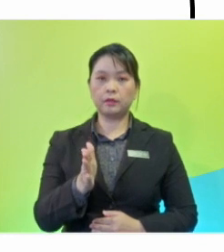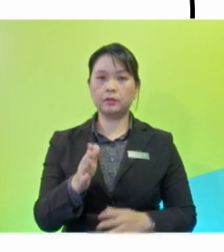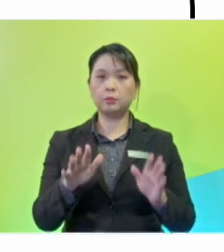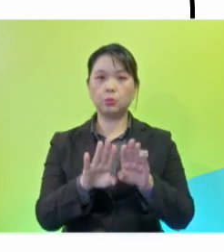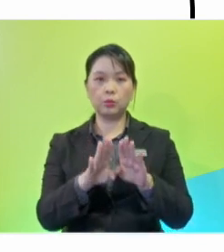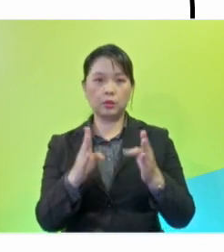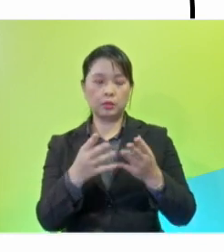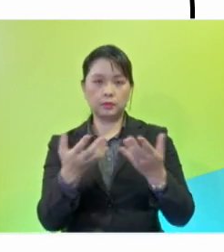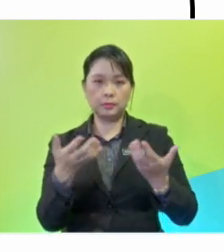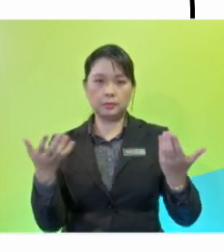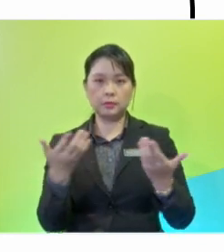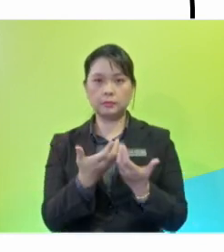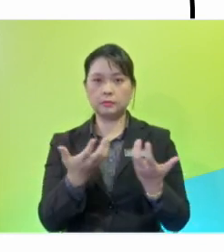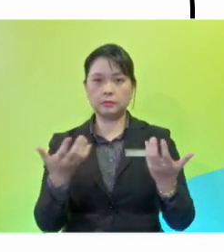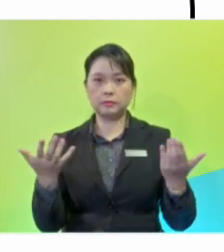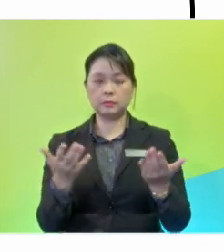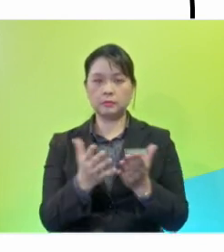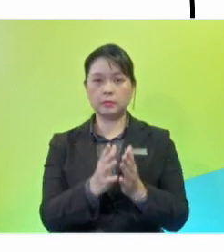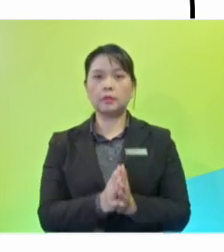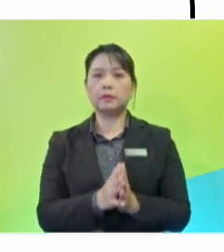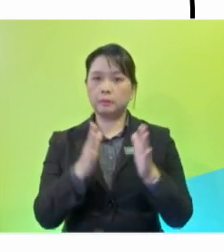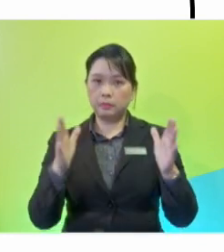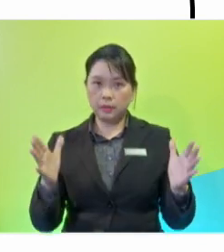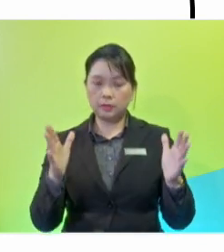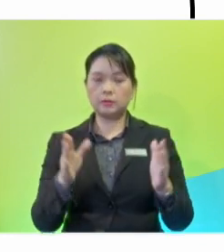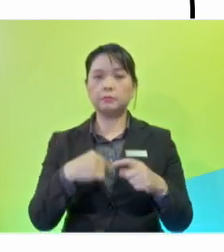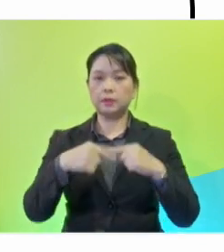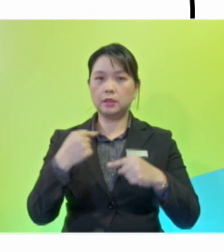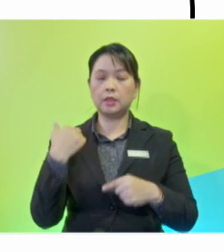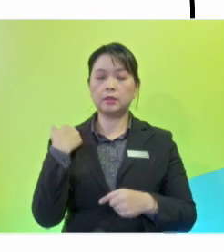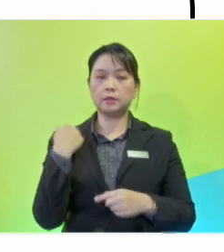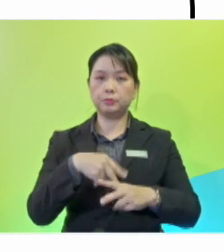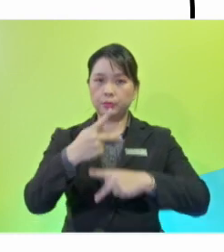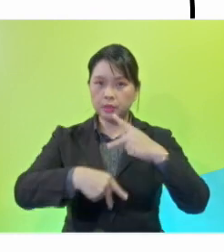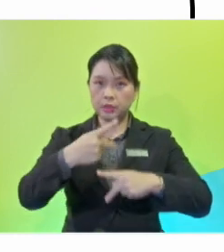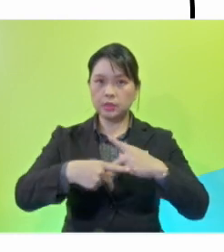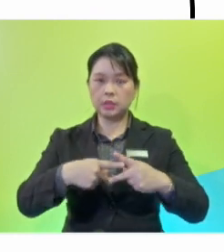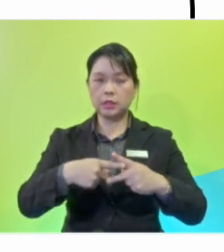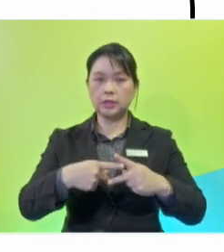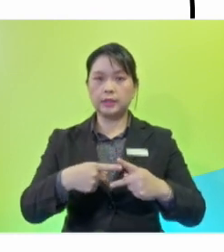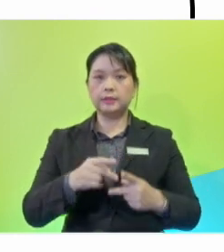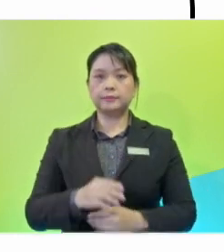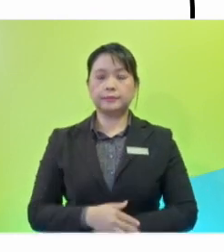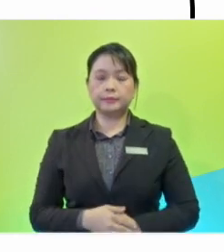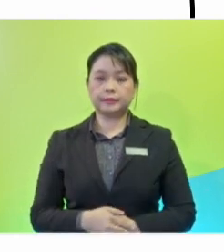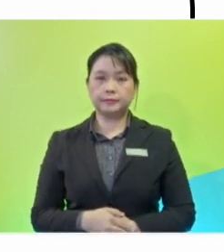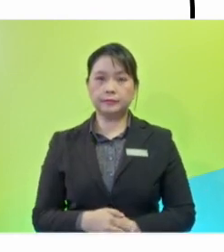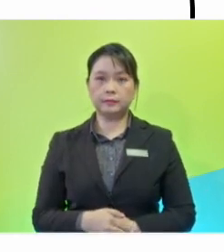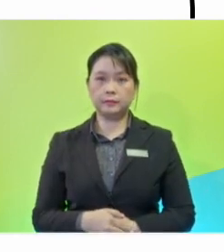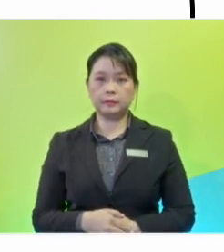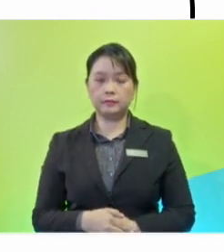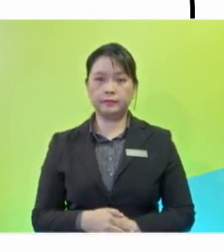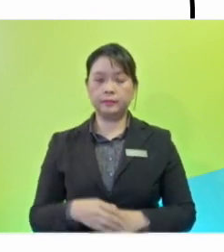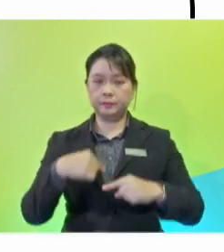macam biasa 2E + 2B -2 ini Apabila kita buat proses pengembangan negatif 4E pun kita kembangkan juga lah ya